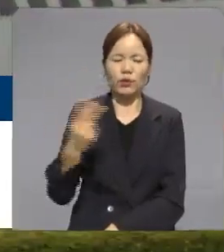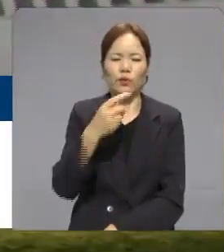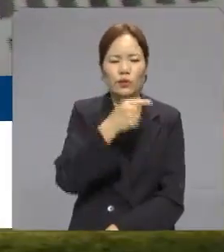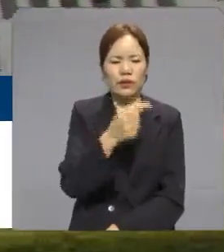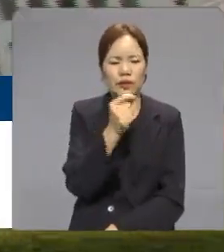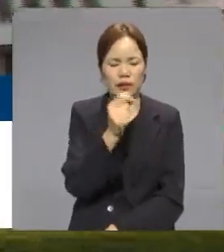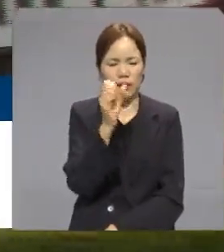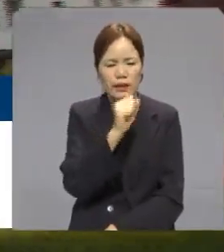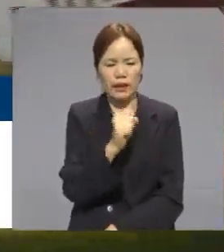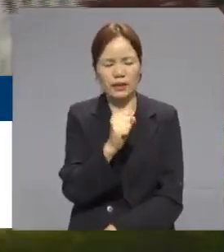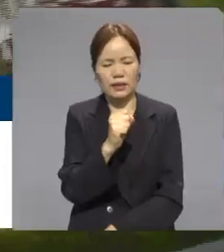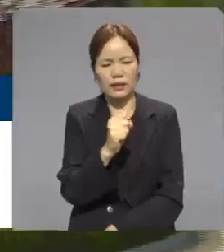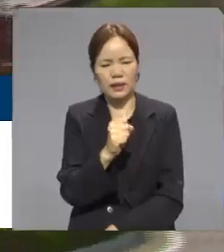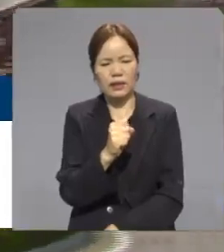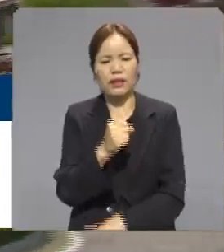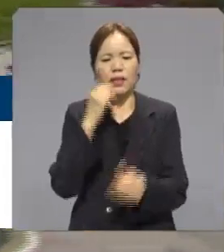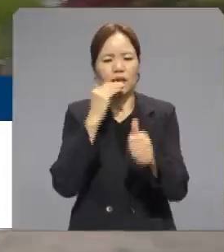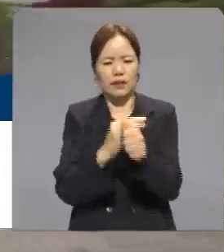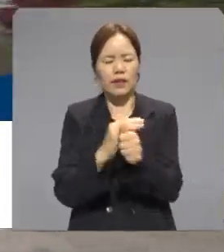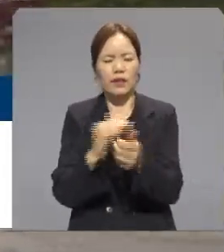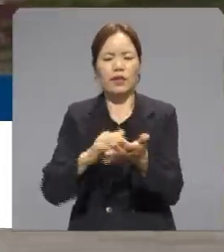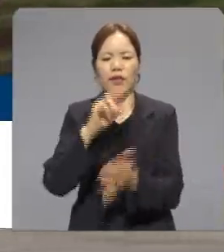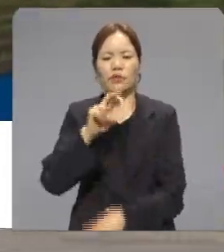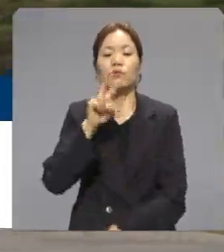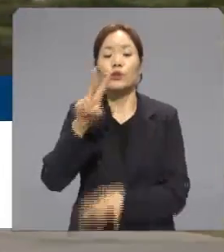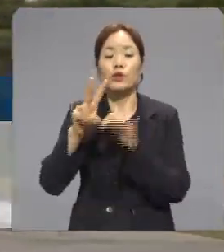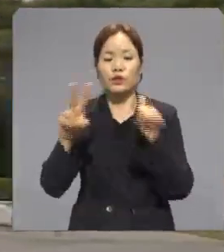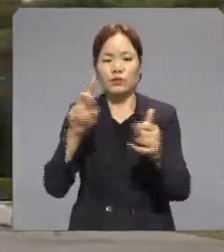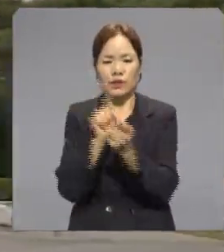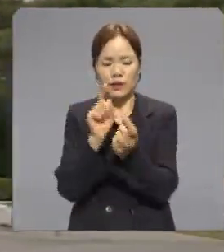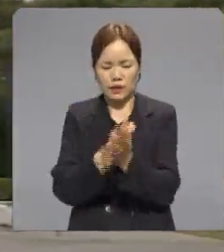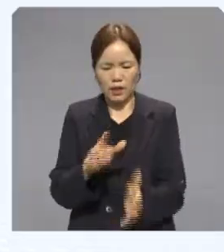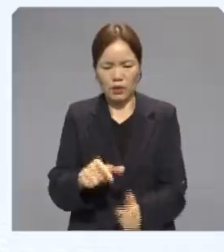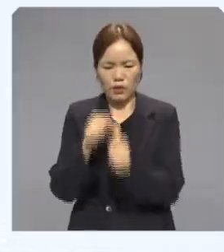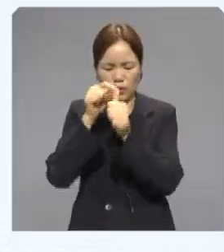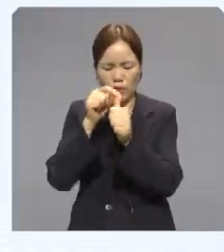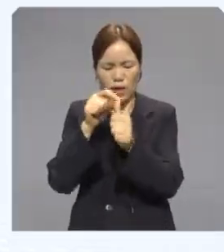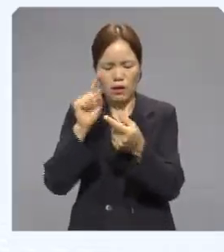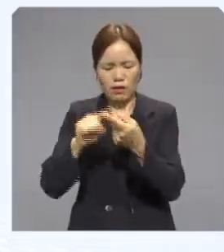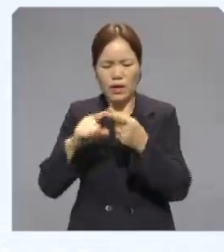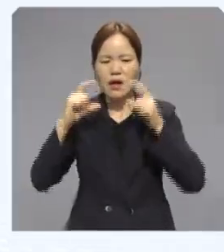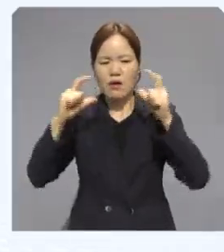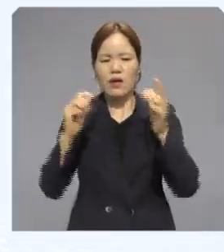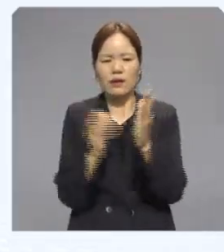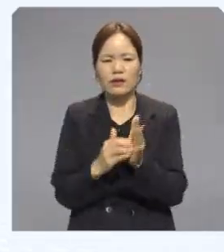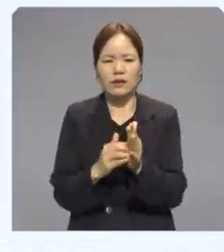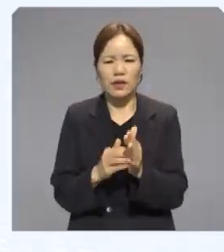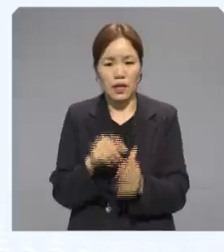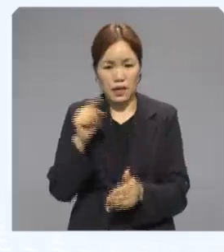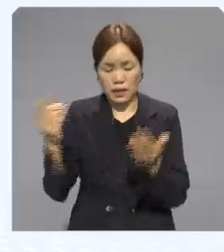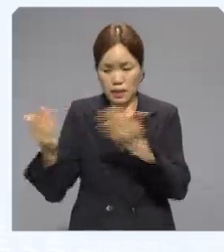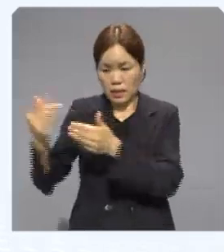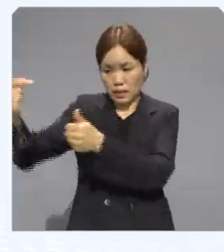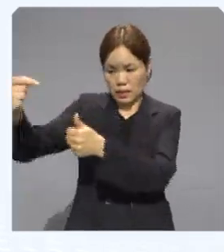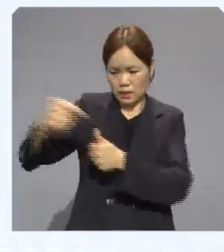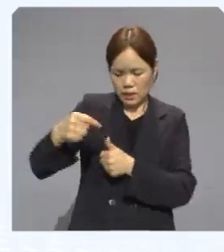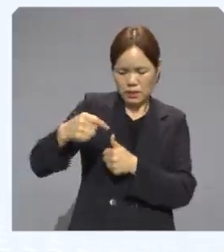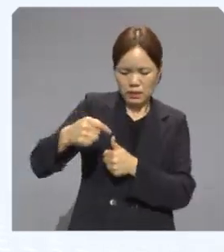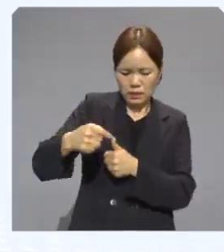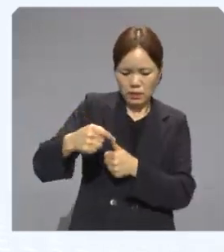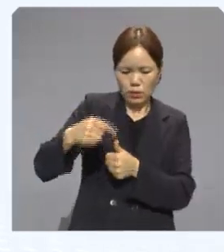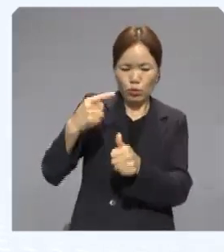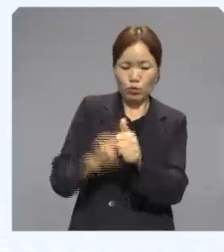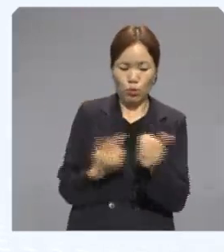22명을 파견관계로 보고 직접 고용을 선고한 원심으로 확정했습니다. 화인테크노 관리자들의 업무상 지시에 구속돼